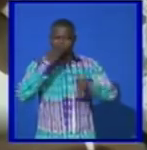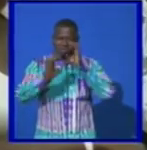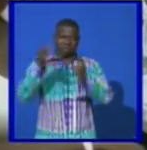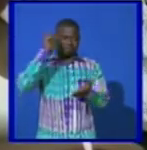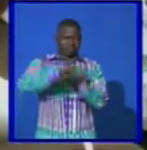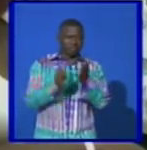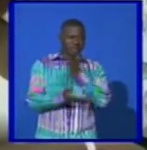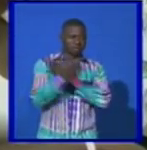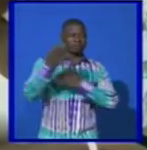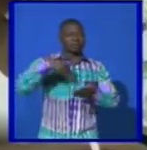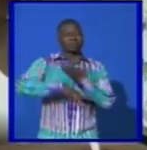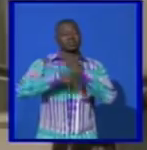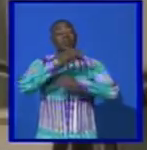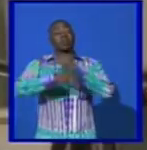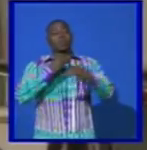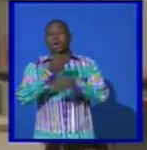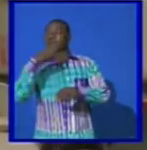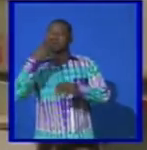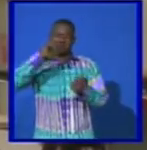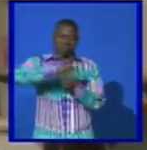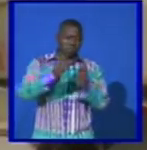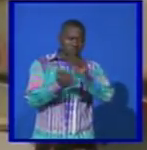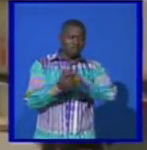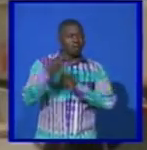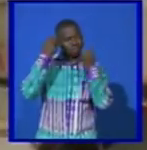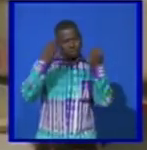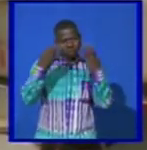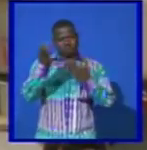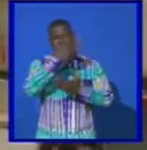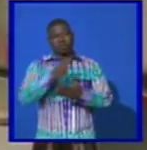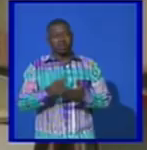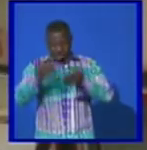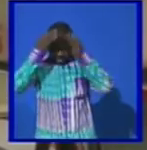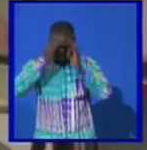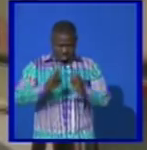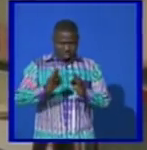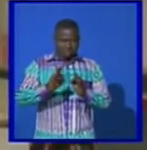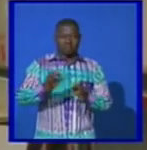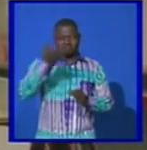perpétuelle mutation, les dispositifs et procédures douaniers connaissent